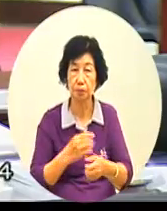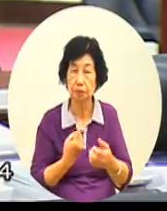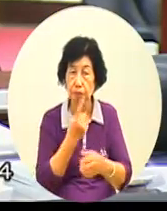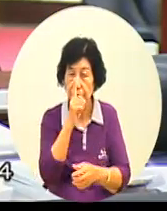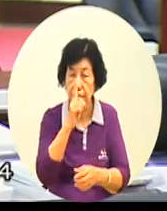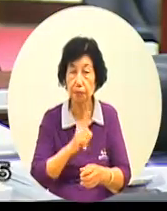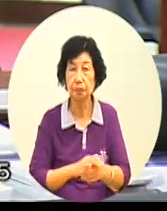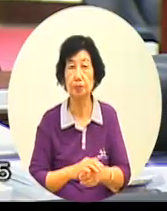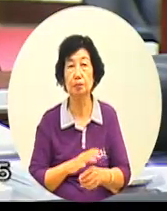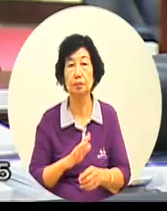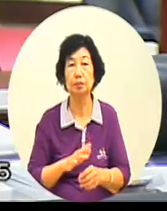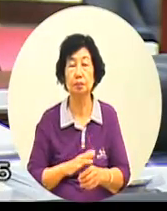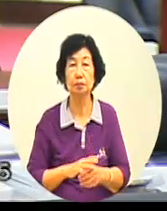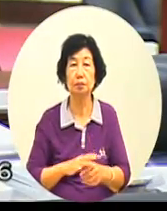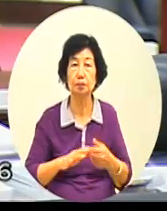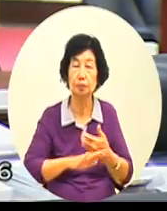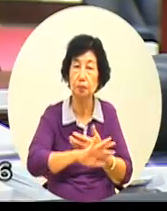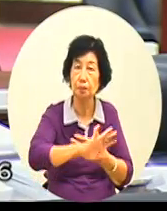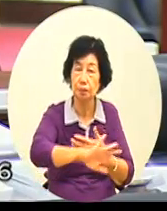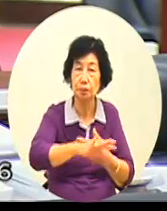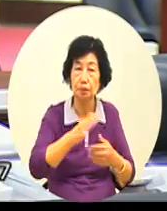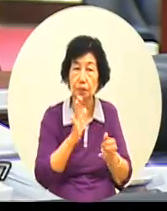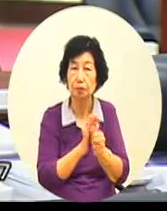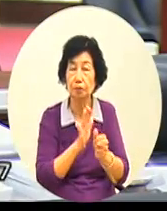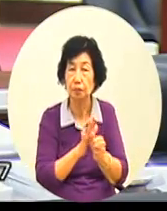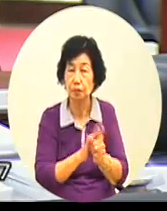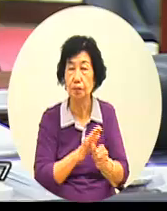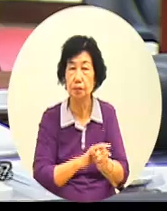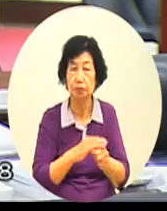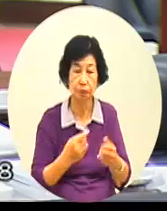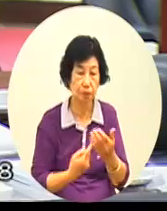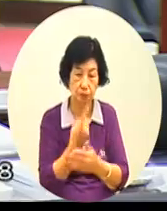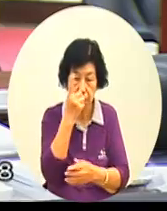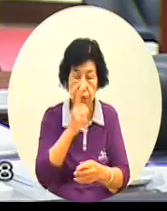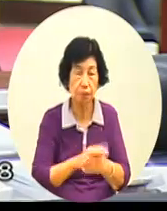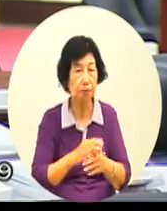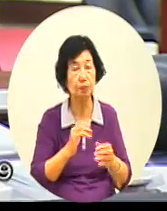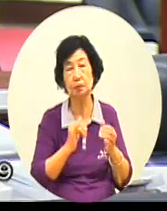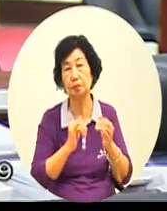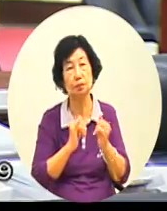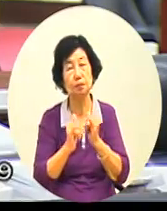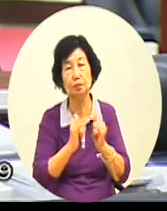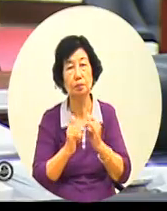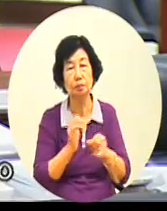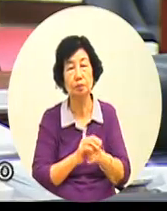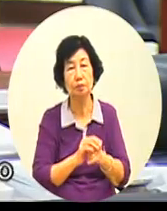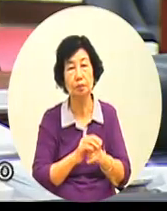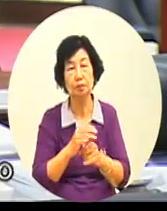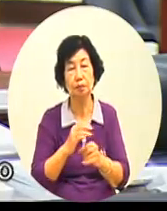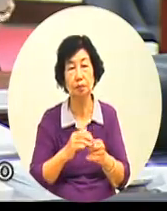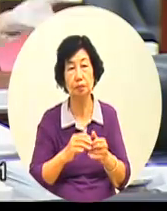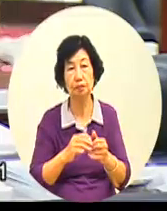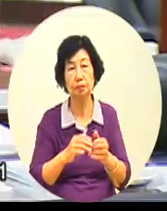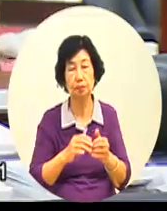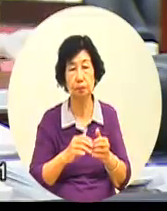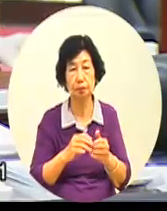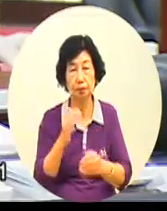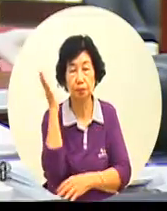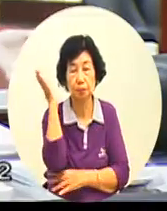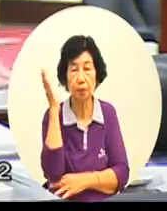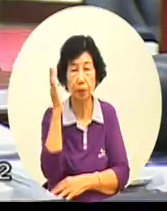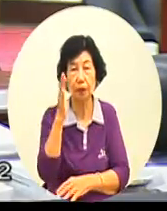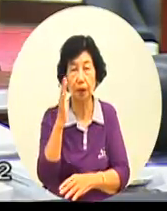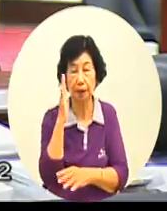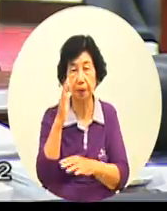其实他是适用所有的人，那这就不是单身社会政策了。单身社会政策是针对单身人的特别